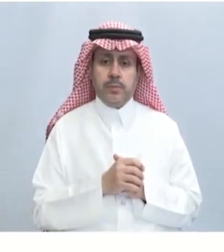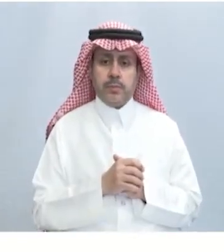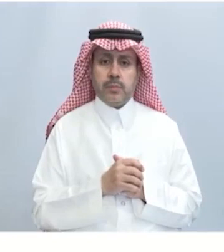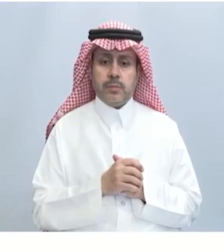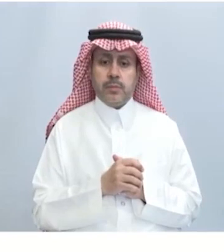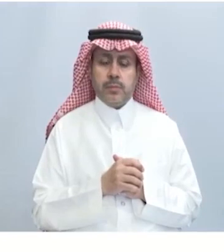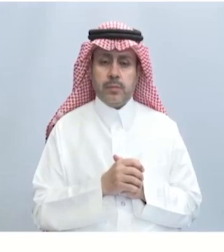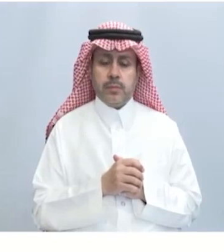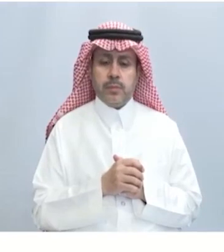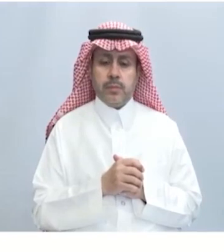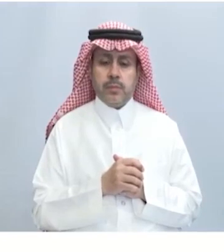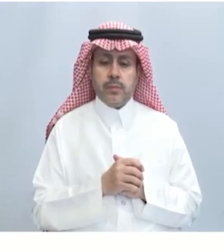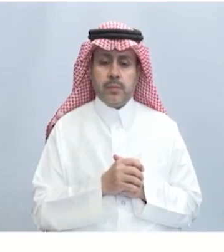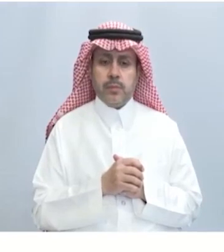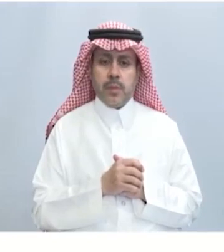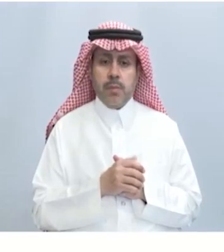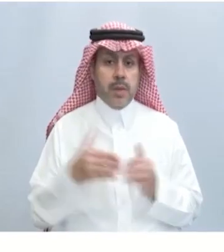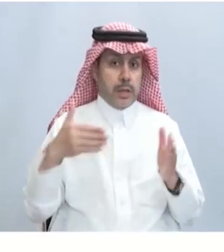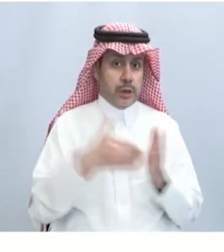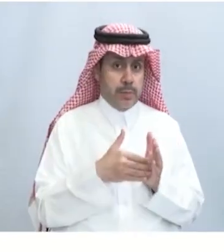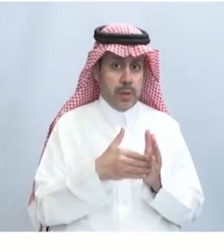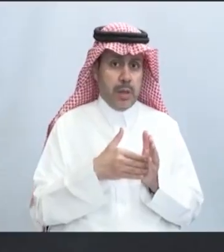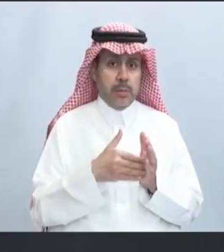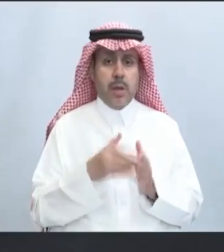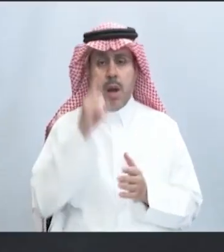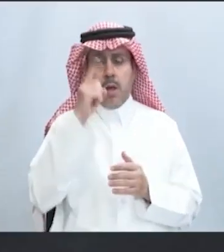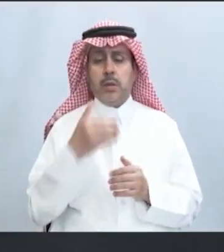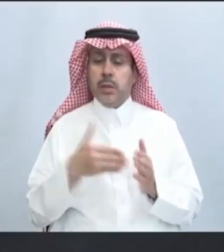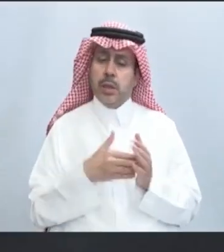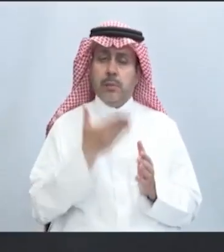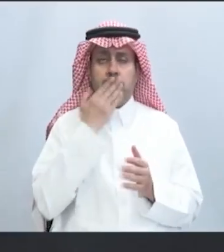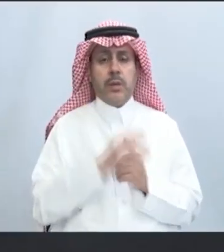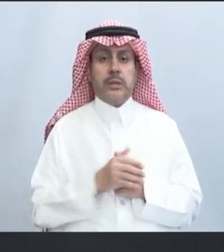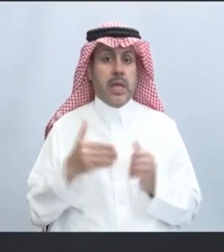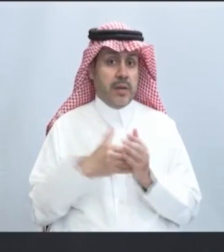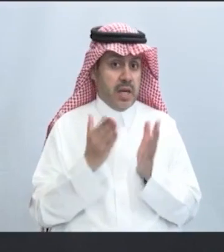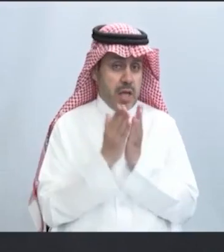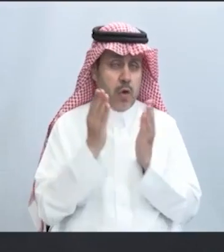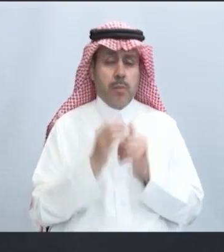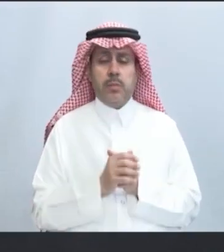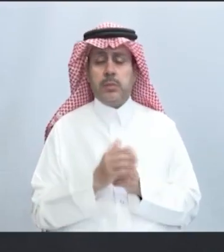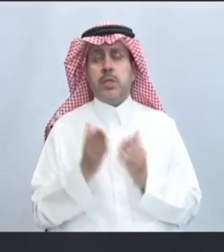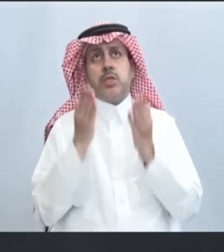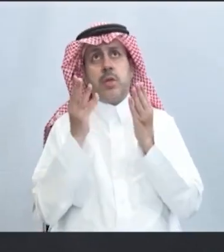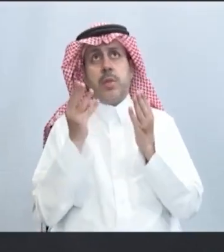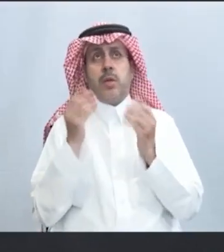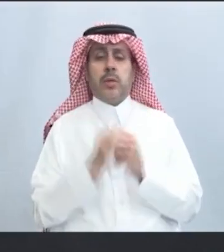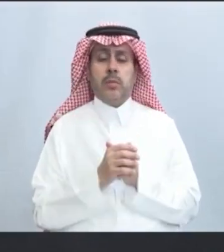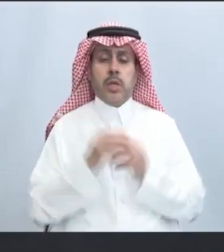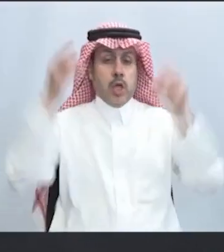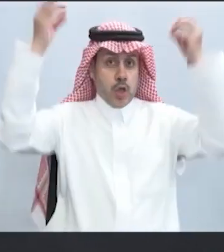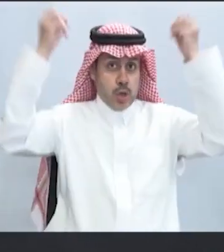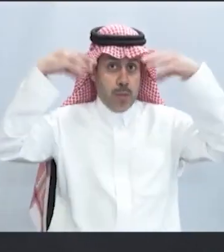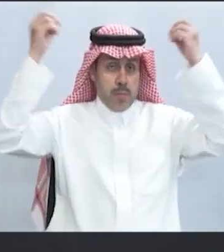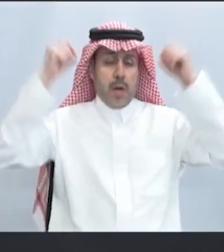لقوم يوقنون بهذا نكون بحمد الله وتوفيقه قد انتهينا من هذا الدرس نسال الله جل وعلا ان يرزقني